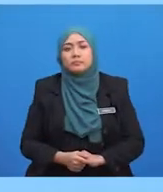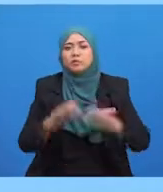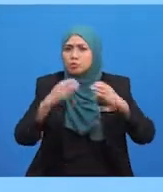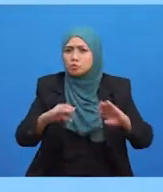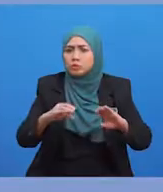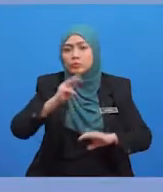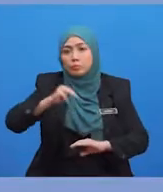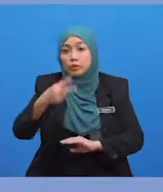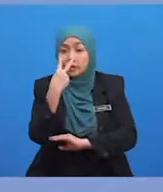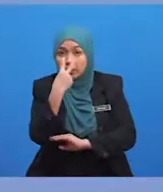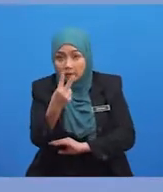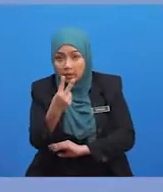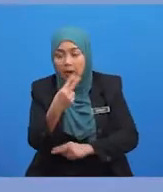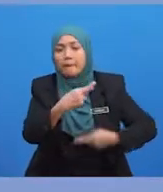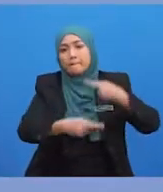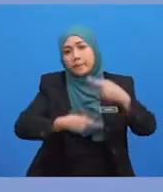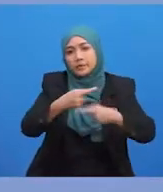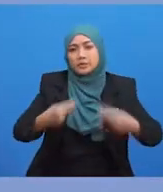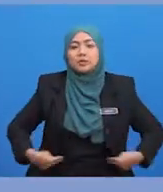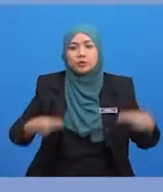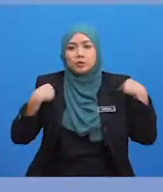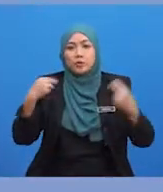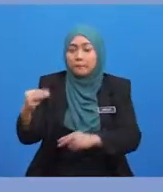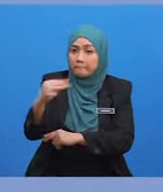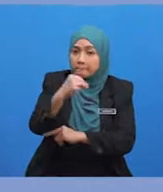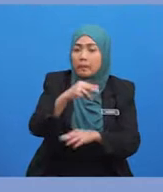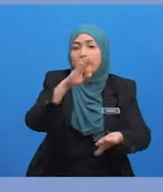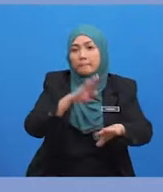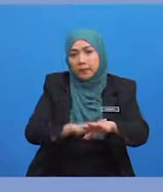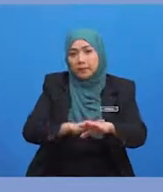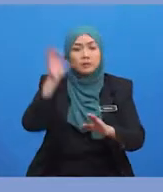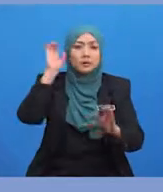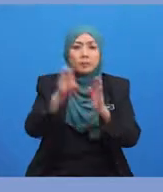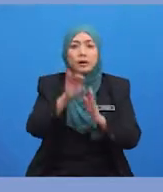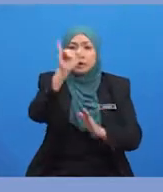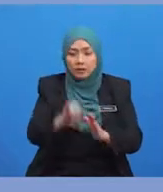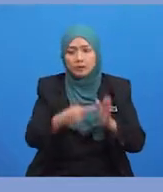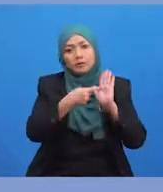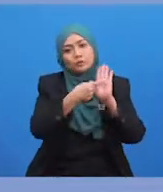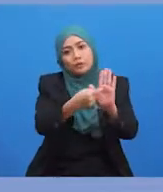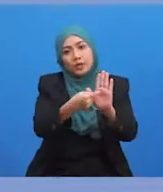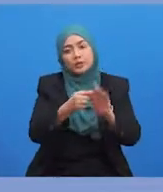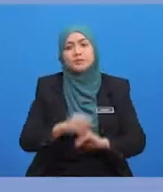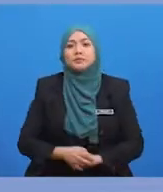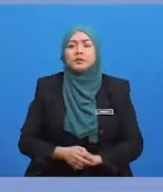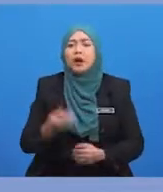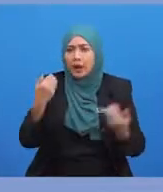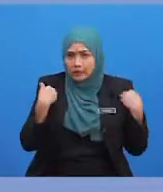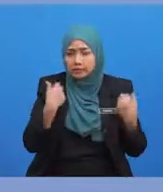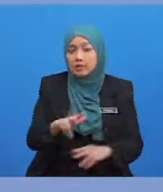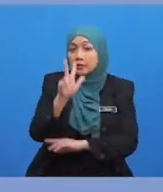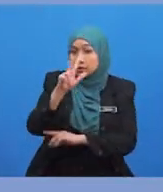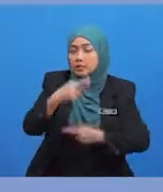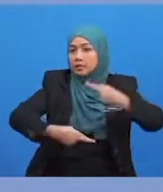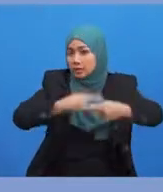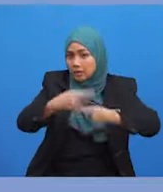Cuba murid lihat proses hidup mikroorganisma pada gambar yang ditunjukkan. Terdapat tiga proses